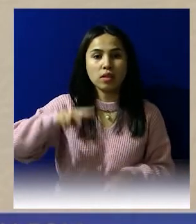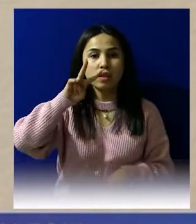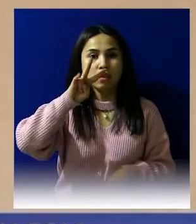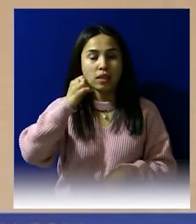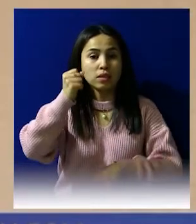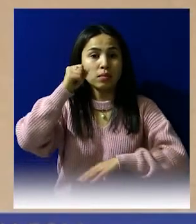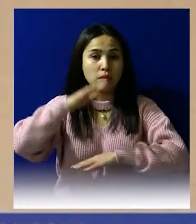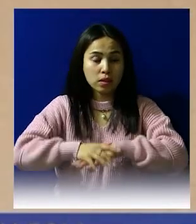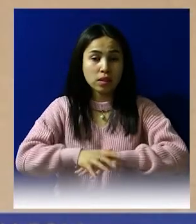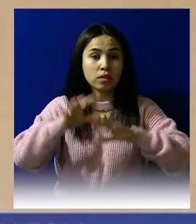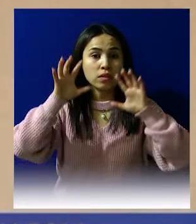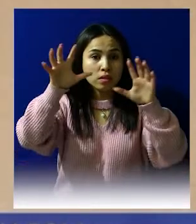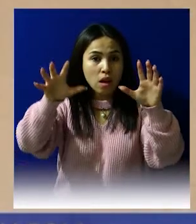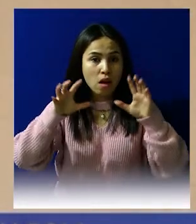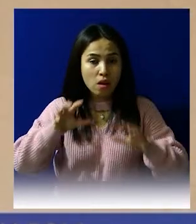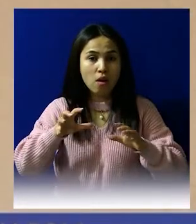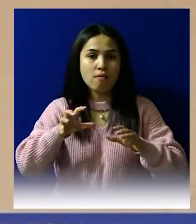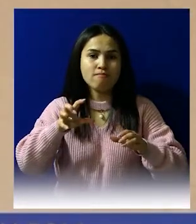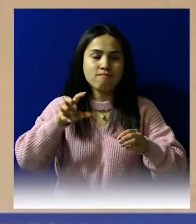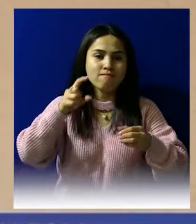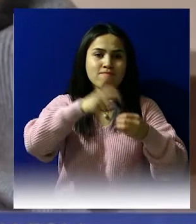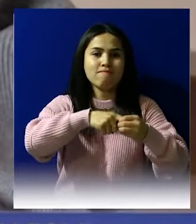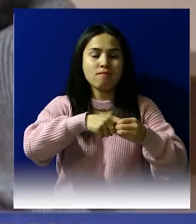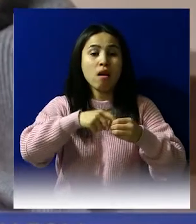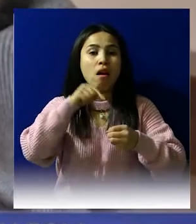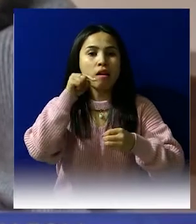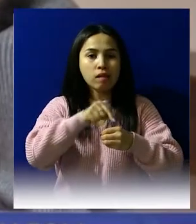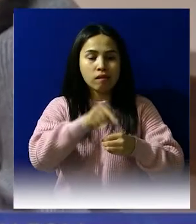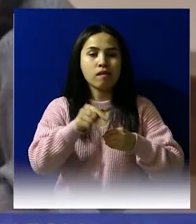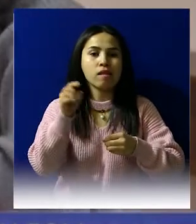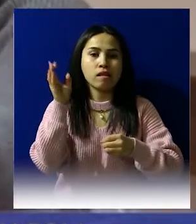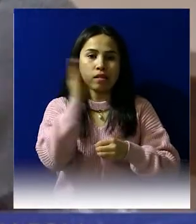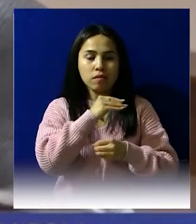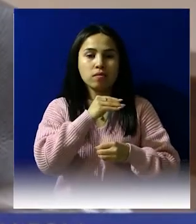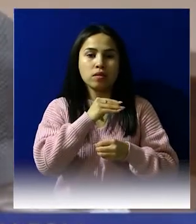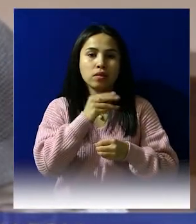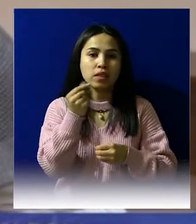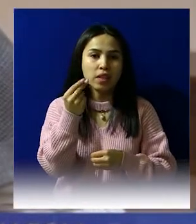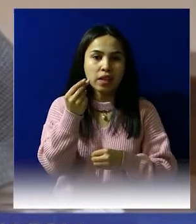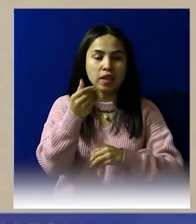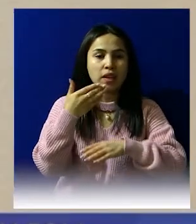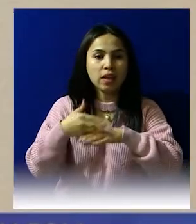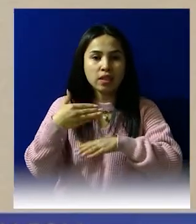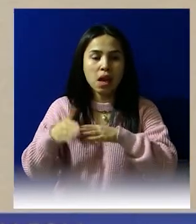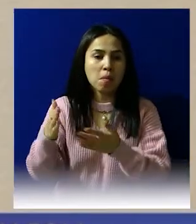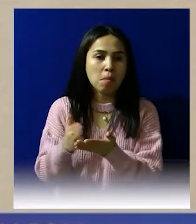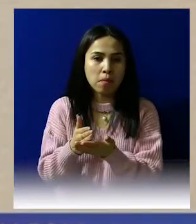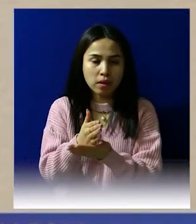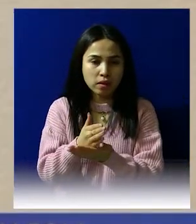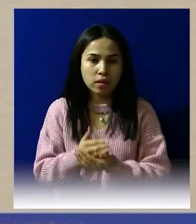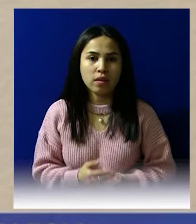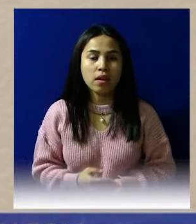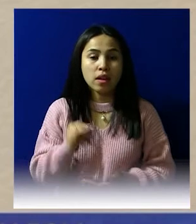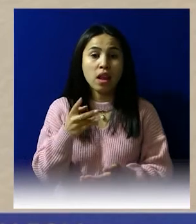банка. Также в Жамбылском филиале Нацбанка отметили, что законодательно закреплено понятие «базовая ставка», которая является